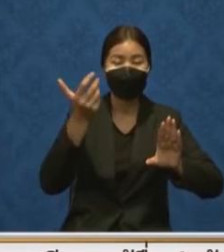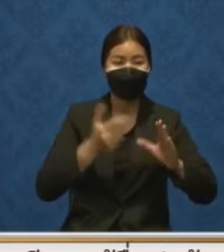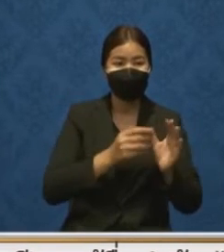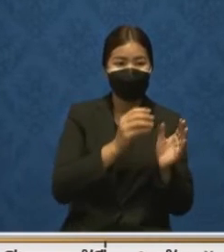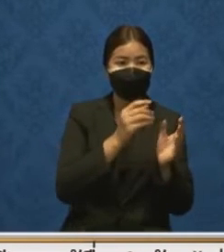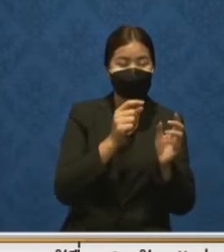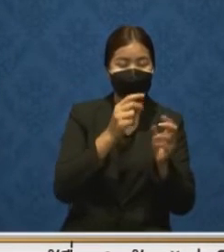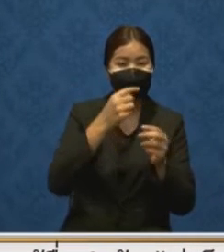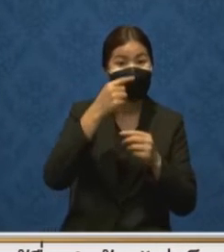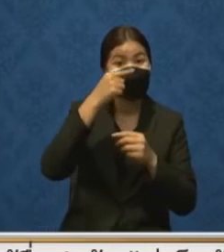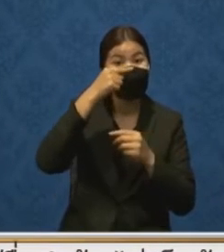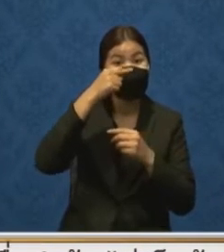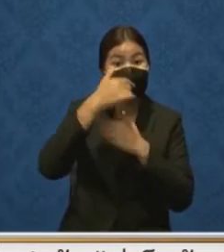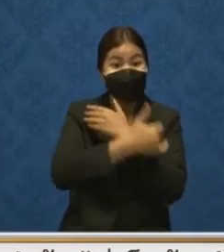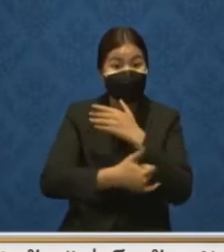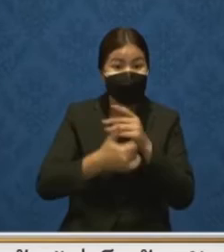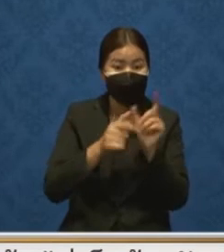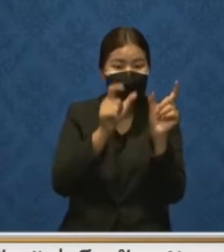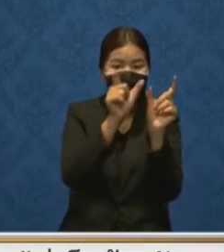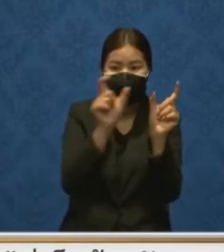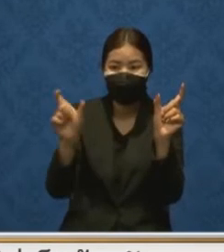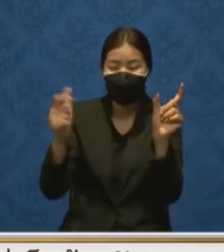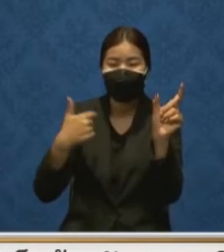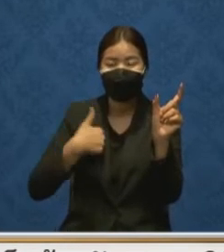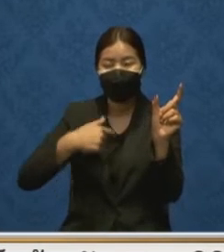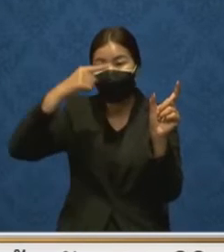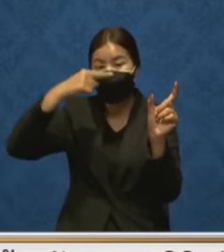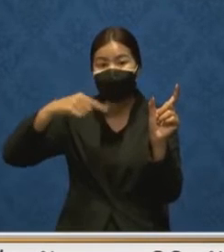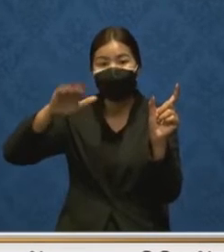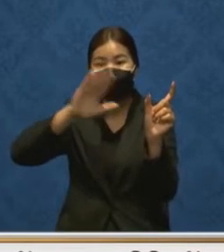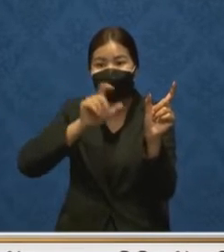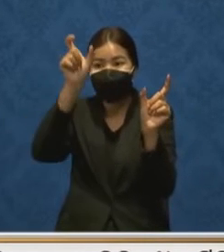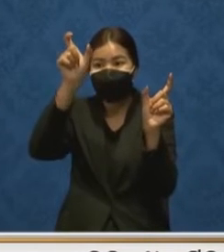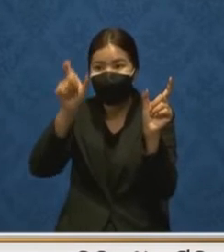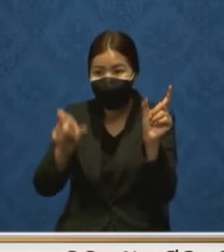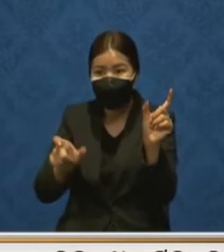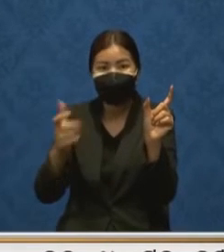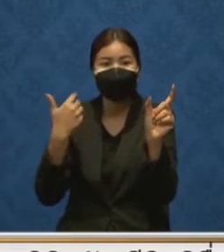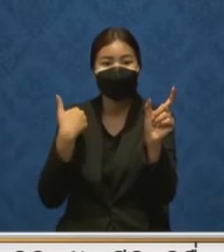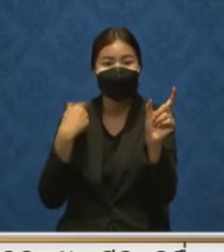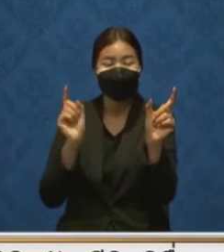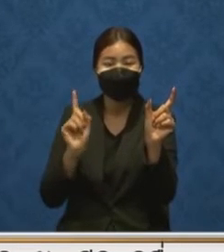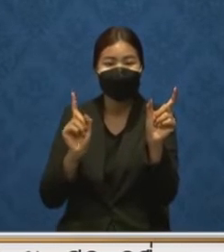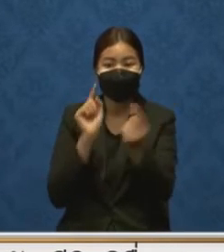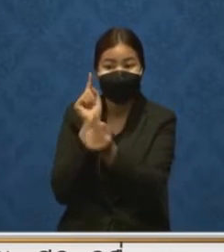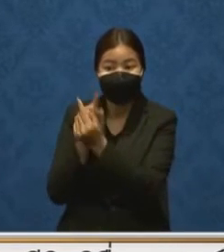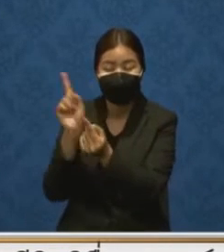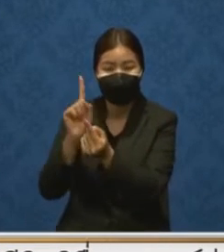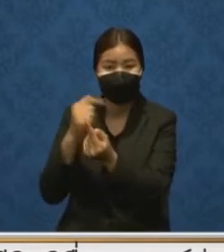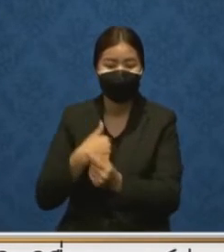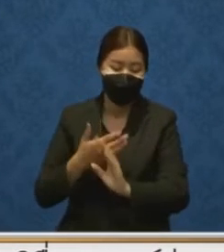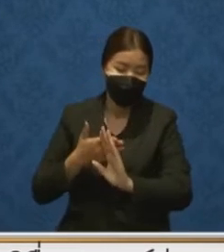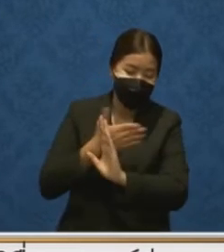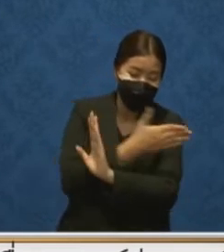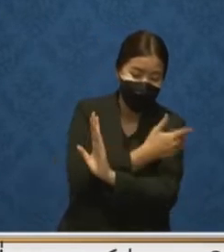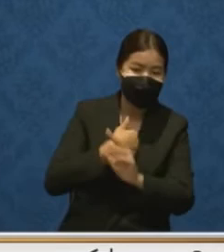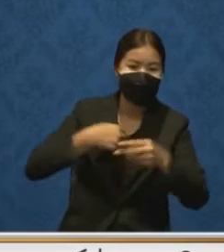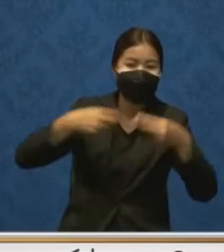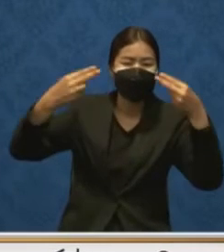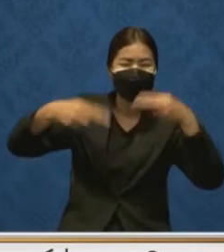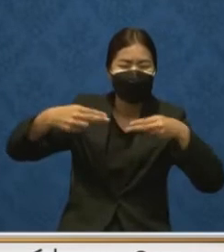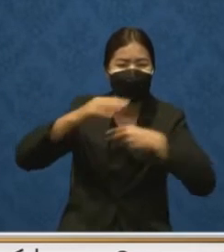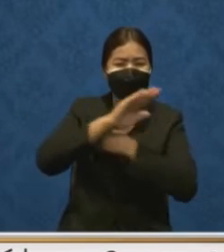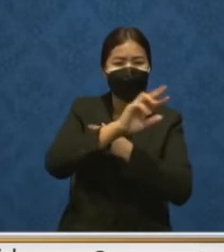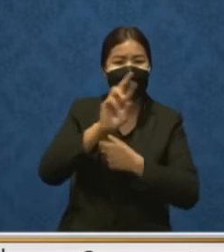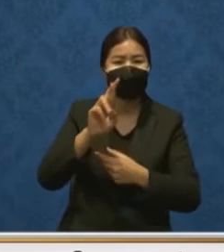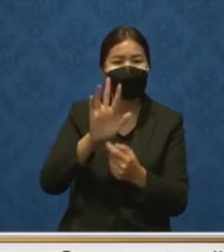แล้วกมีไทยอยู่ในนั้นด้วยปรากฏว่าเปรียบเทียบก่อนเกิดสงครามรัสเซยอยู่เครด